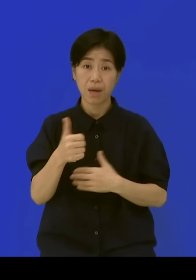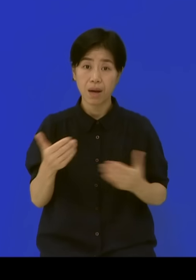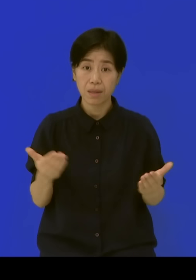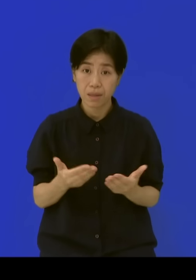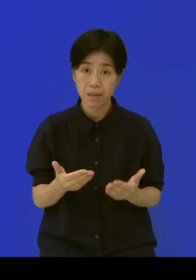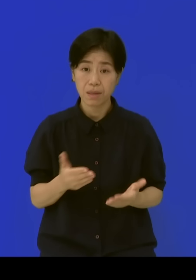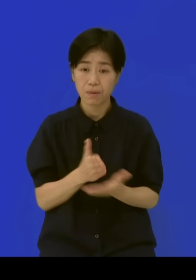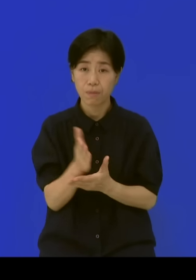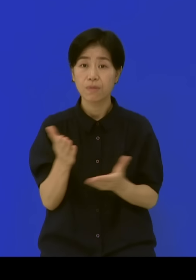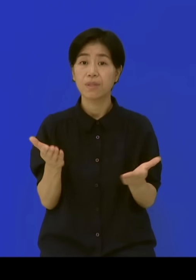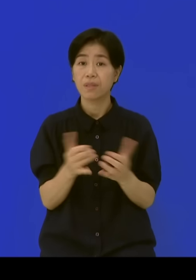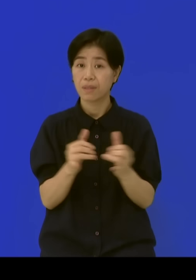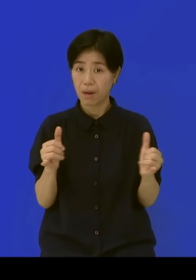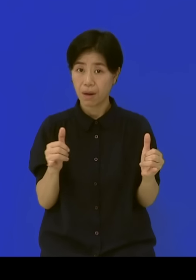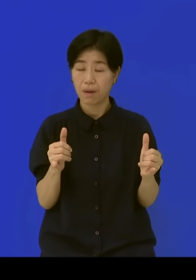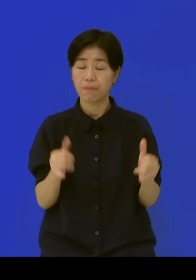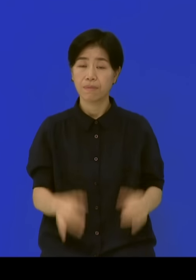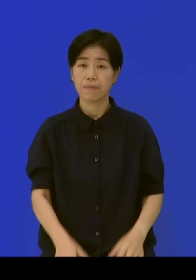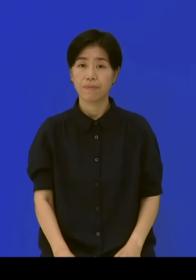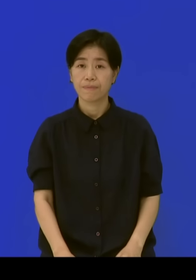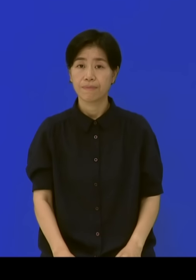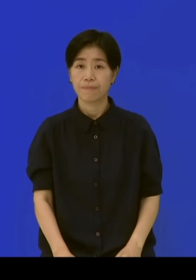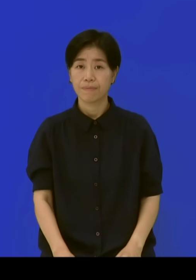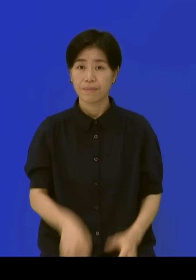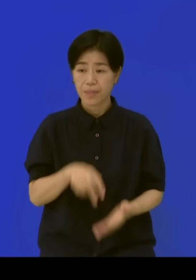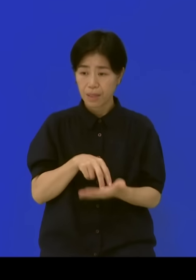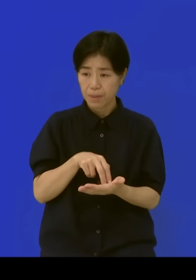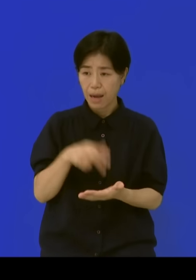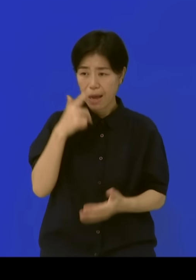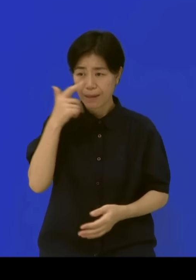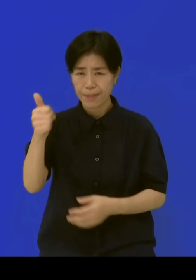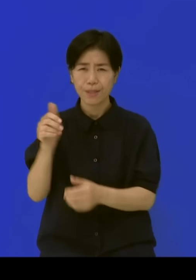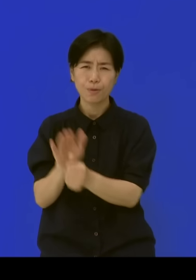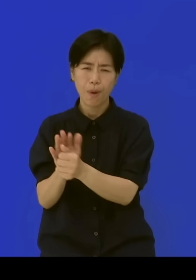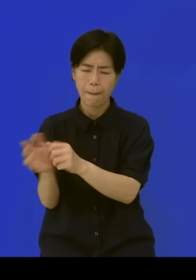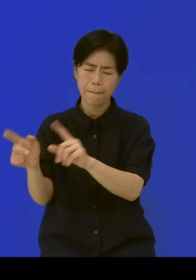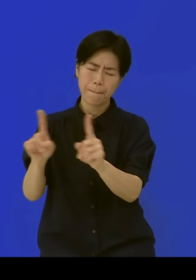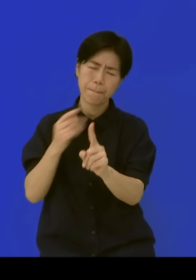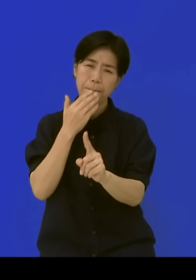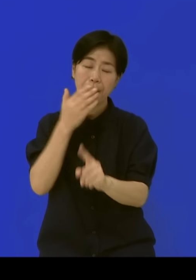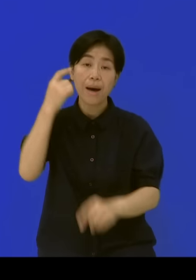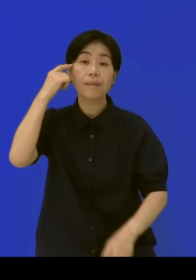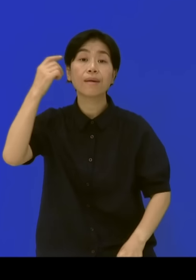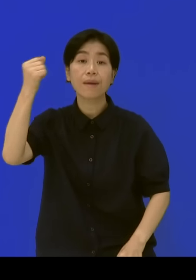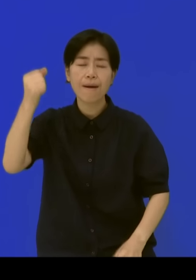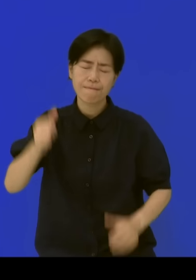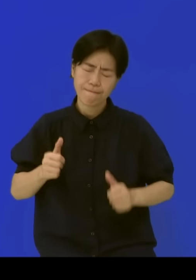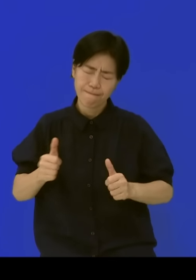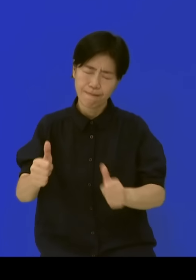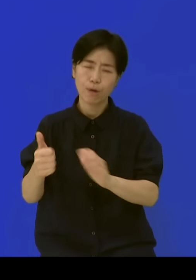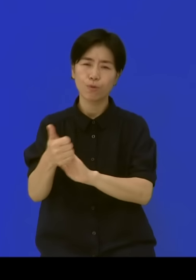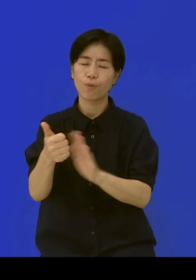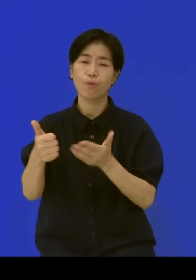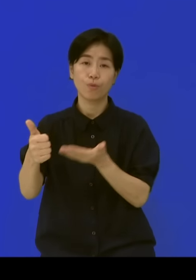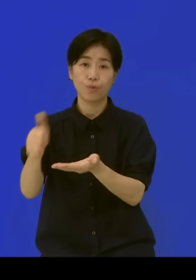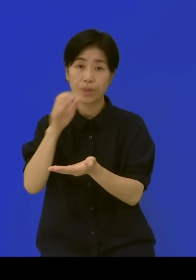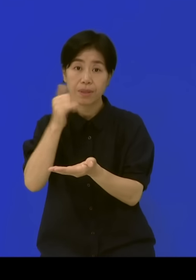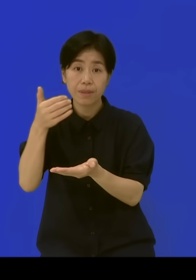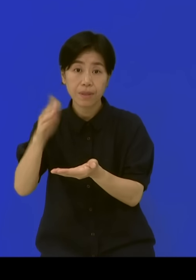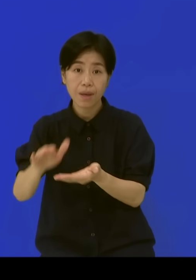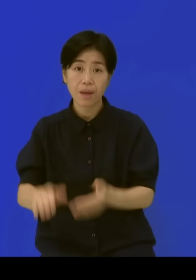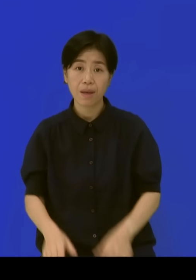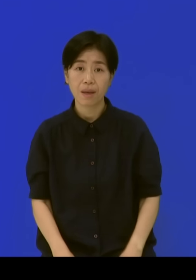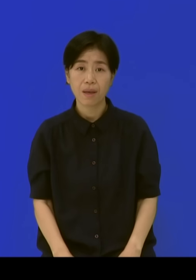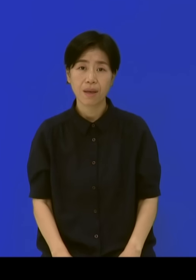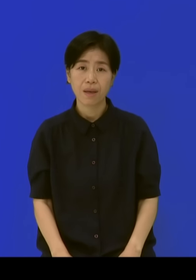전문이고, 그래도 근무를 하고 있으니까 아버지를 도울 수 있을 거라고 네네. 생각했고, 최선을 다했습니다만, 네네.